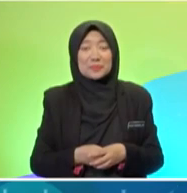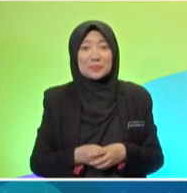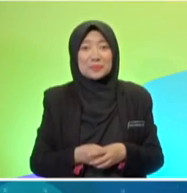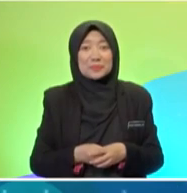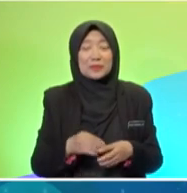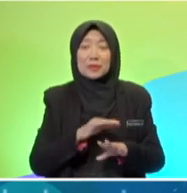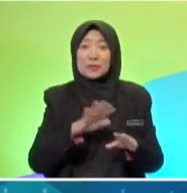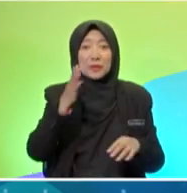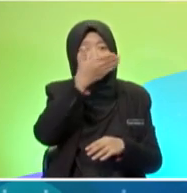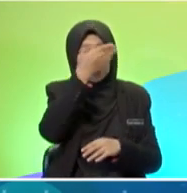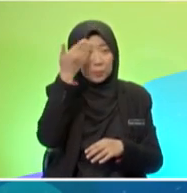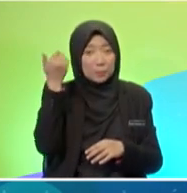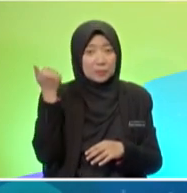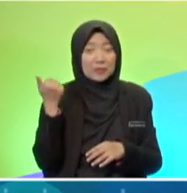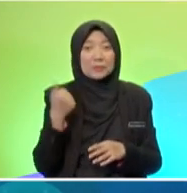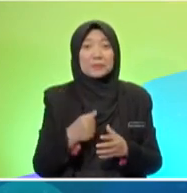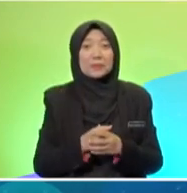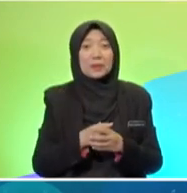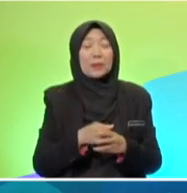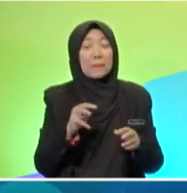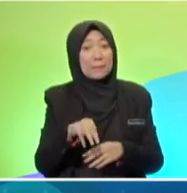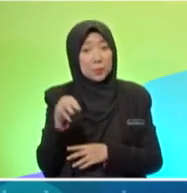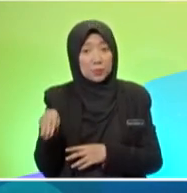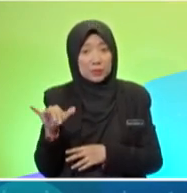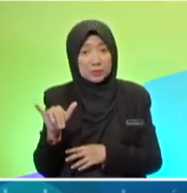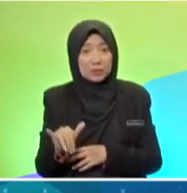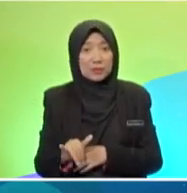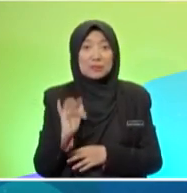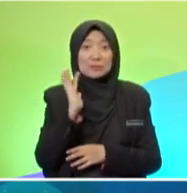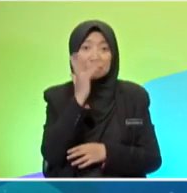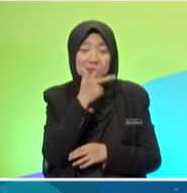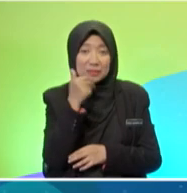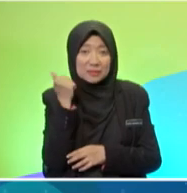adik kita yang manis Mira kita silahkan tankaichi